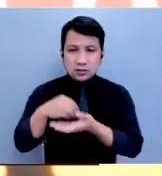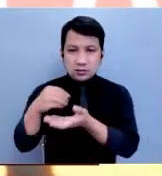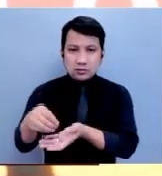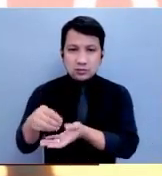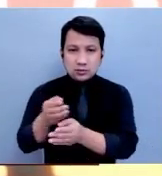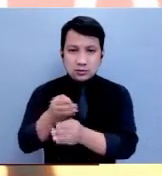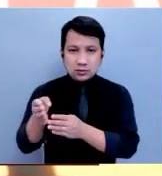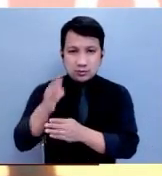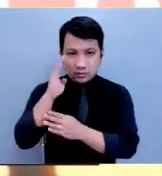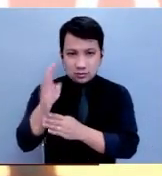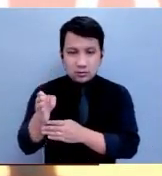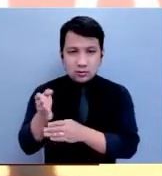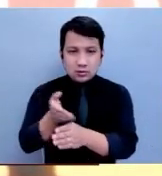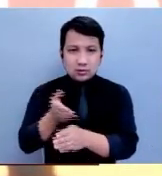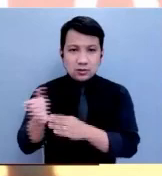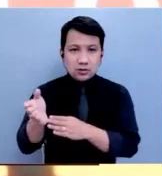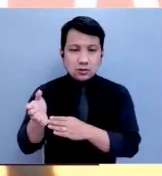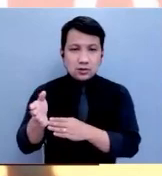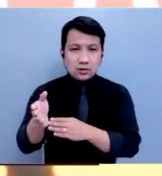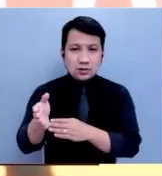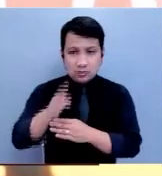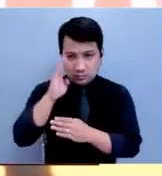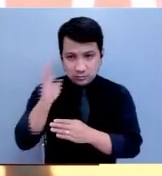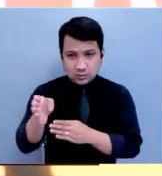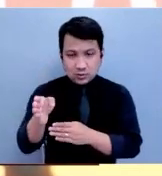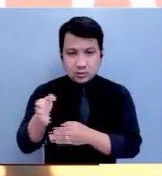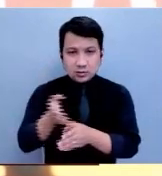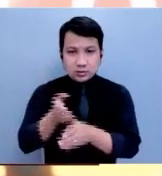direktang darating sa bulsa ng mangingisda.